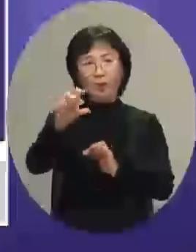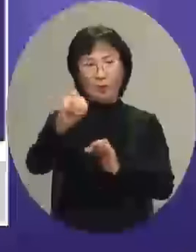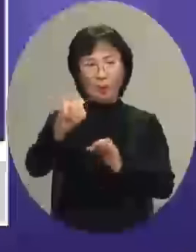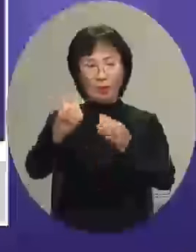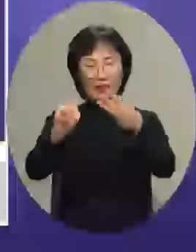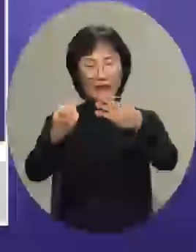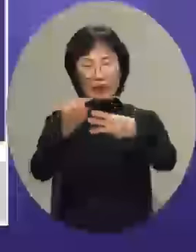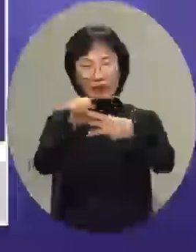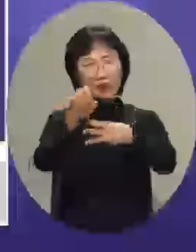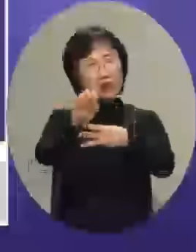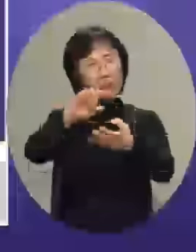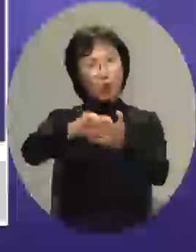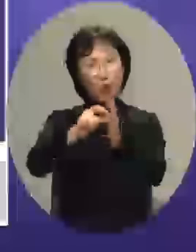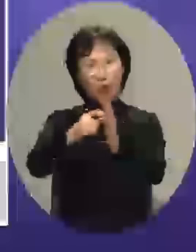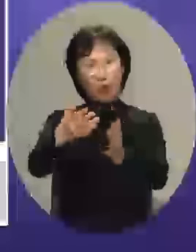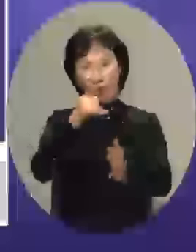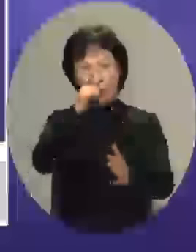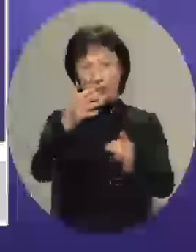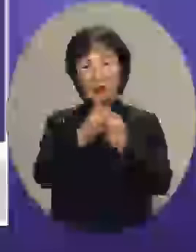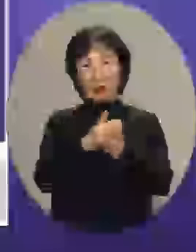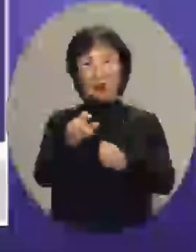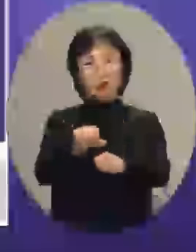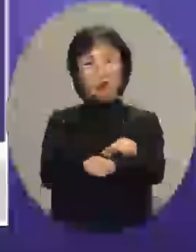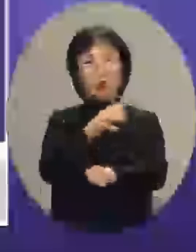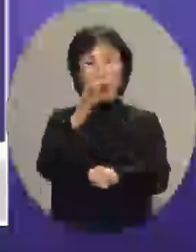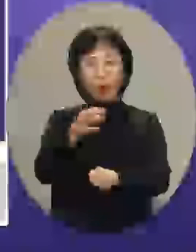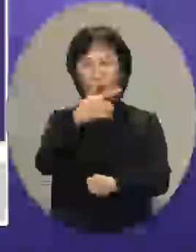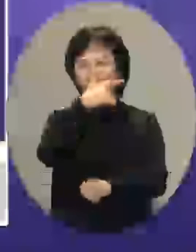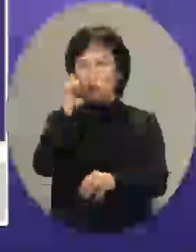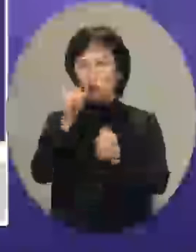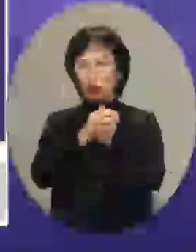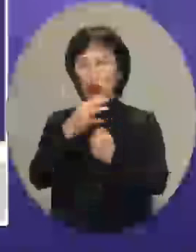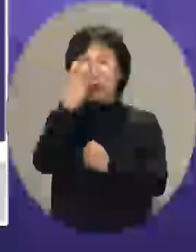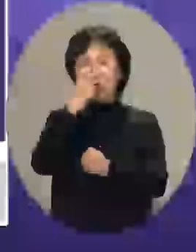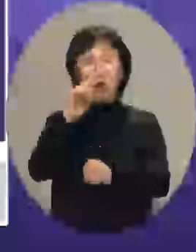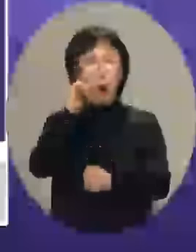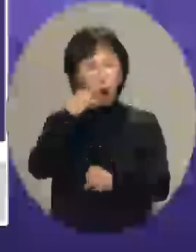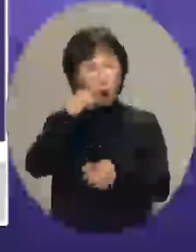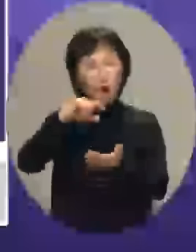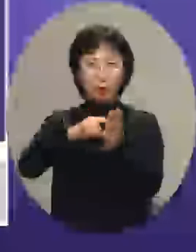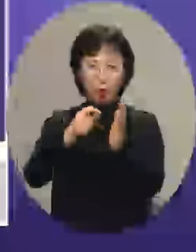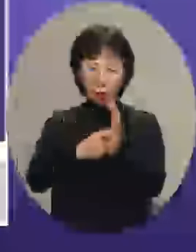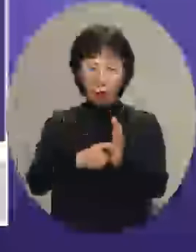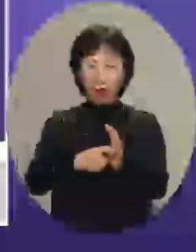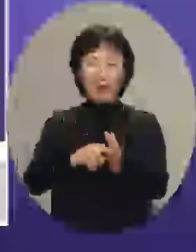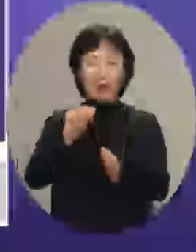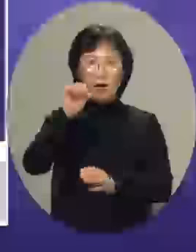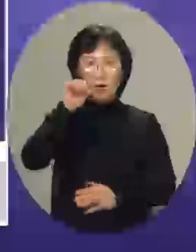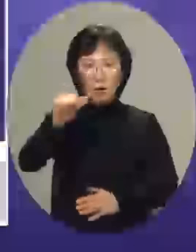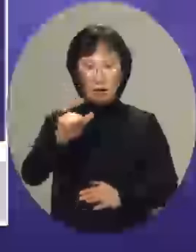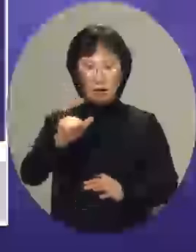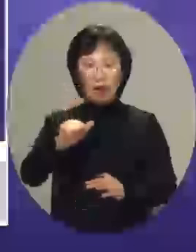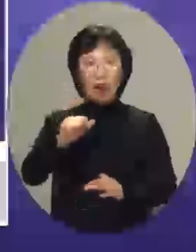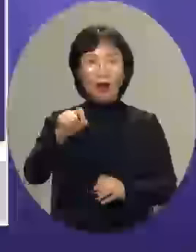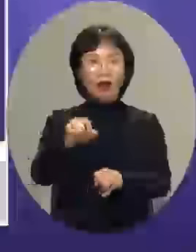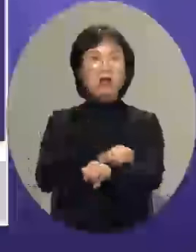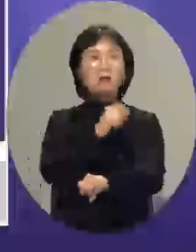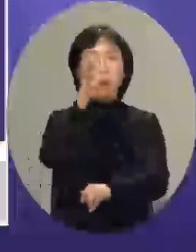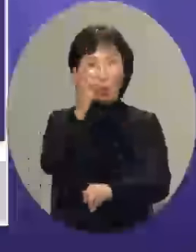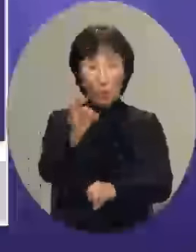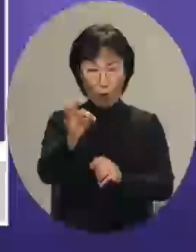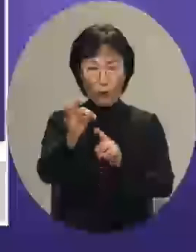1 수준으로 지급이 됐습니다. 아니 제가 특활비가 부족해서 수사가 어려울 지경이었어요. 저는 결코 특활비를